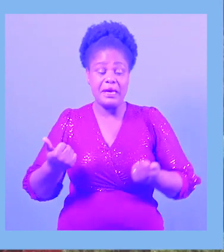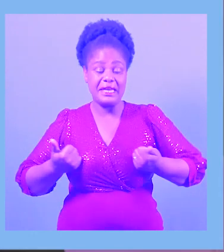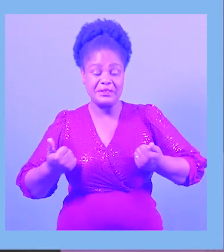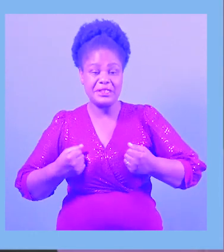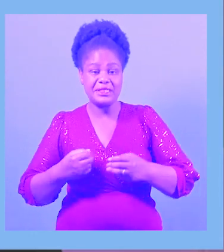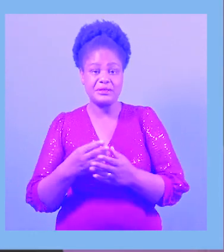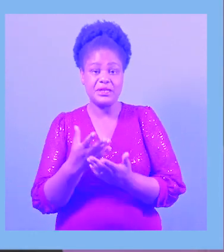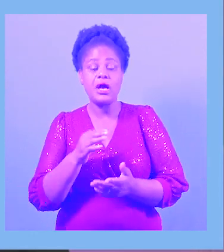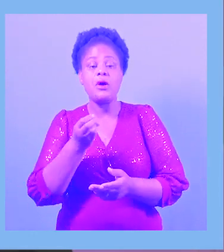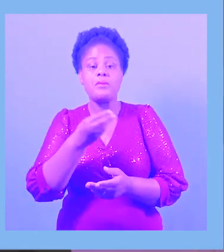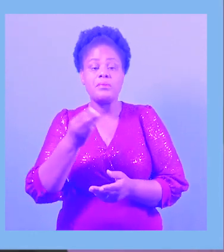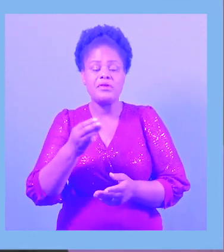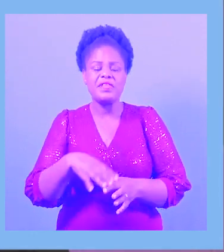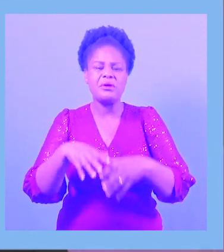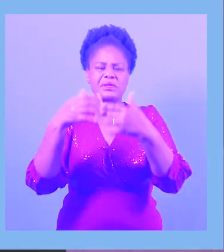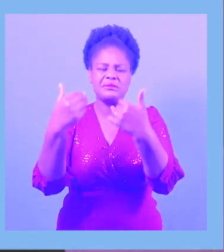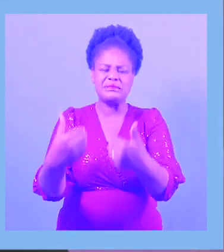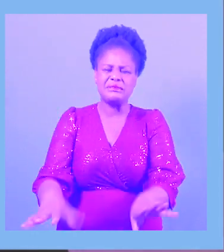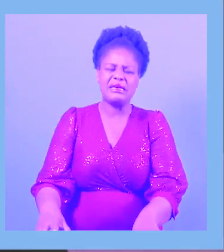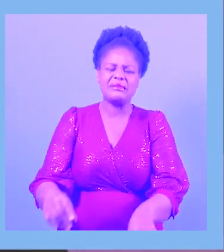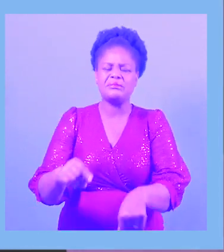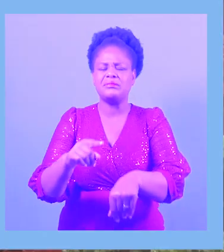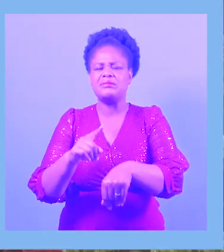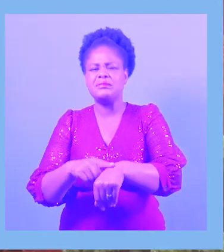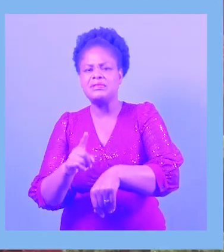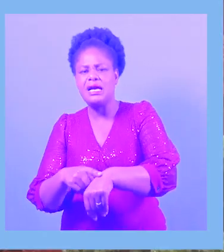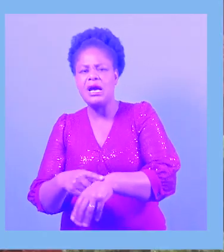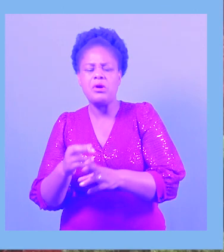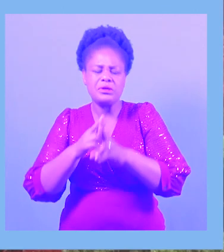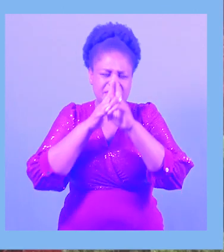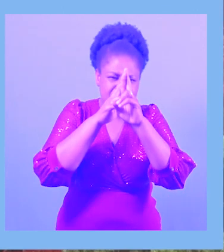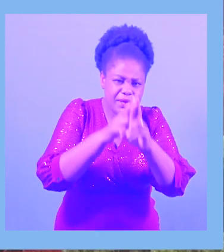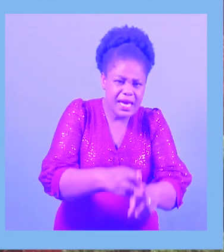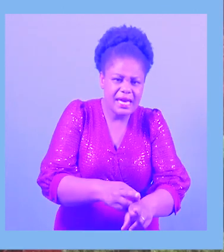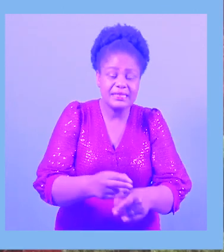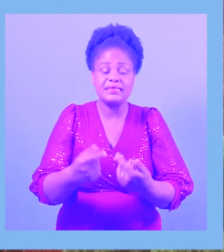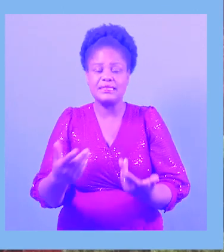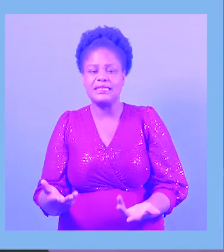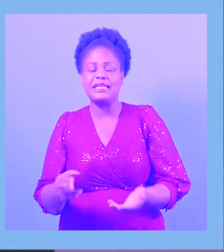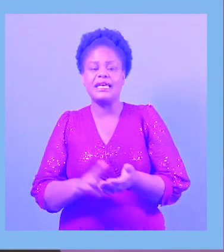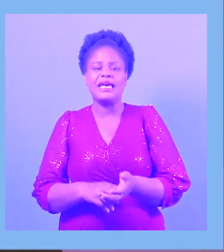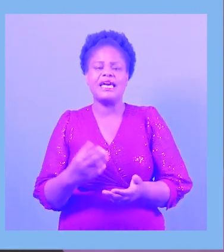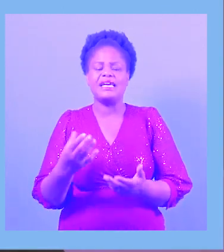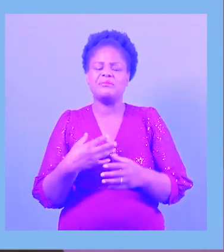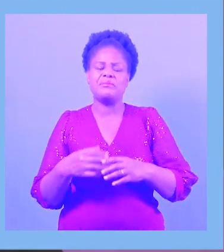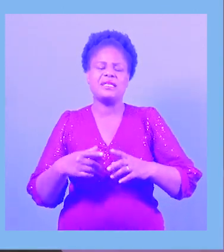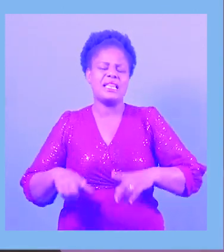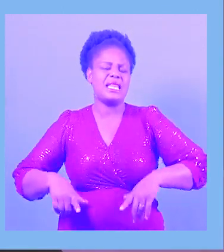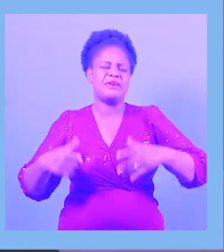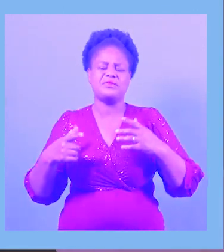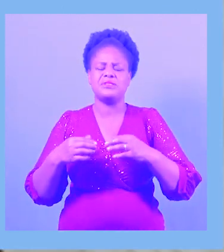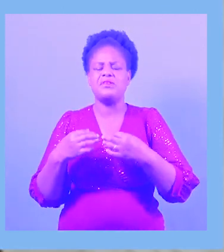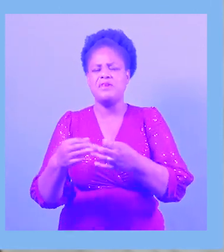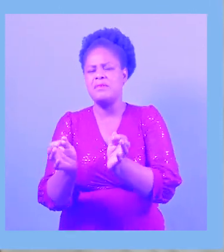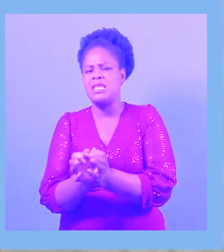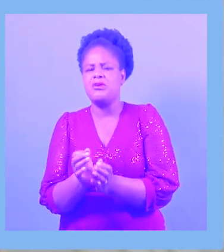tichiti vanhu vari kudyirwa nguva, vanhu vari kudyirwa chiremerera, vanhu vari kudyirwa kugadzana kwakanaka nemhuri,